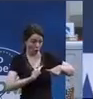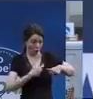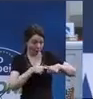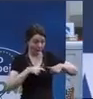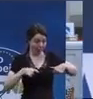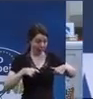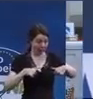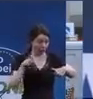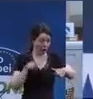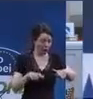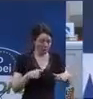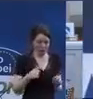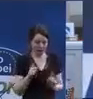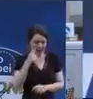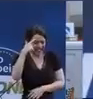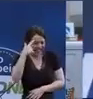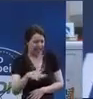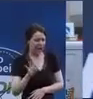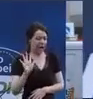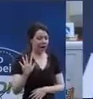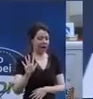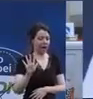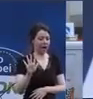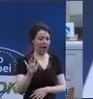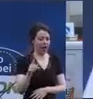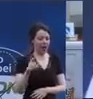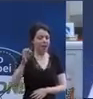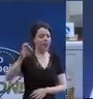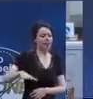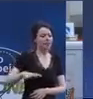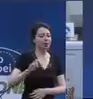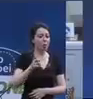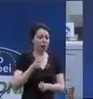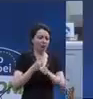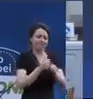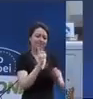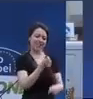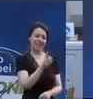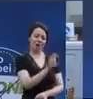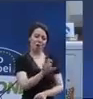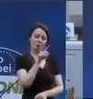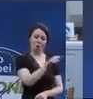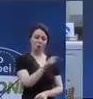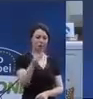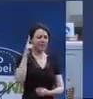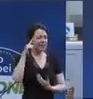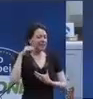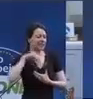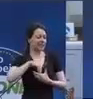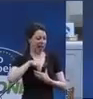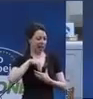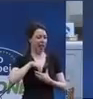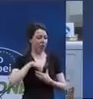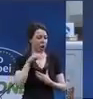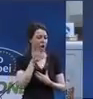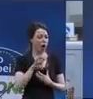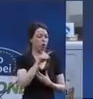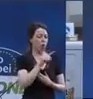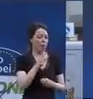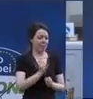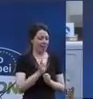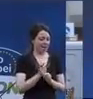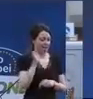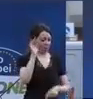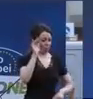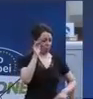un'etichetta sanno che il loro destino è l'Europa lo sentono che il loro destino è l'Europa allora